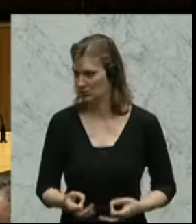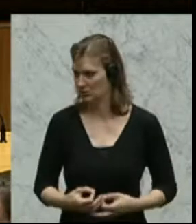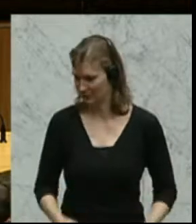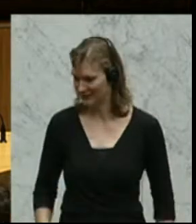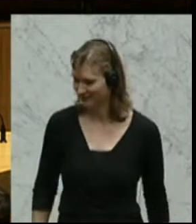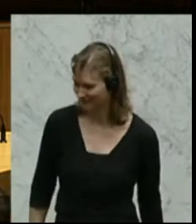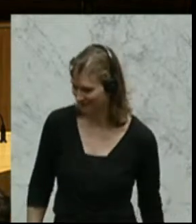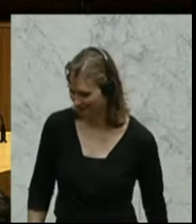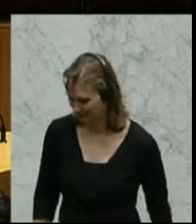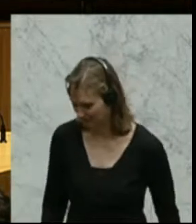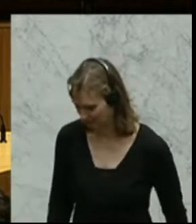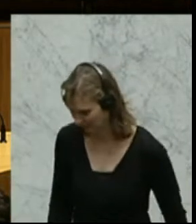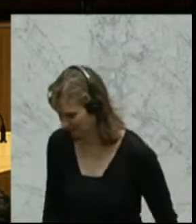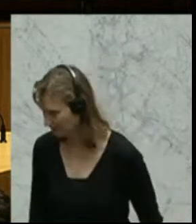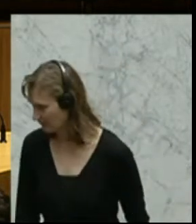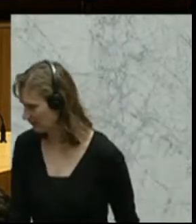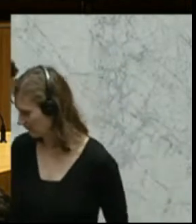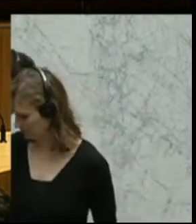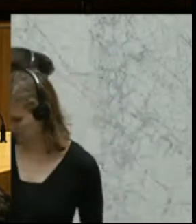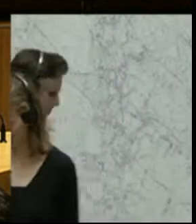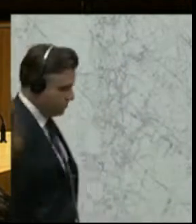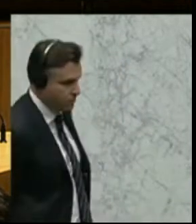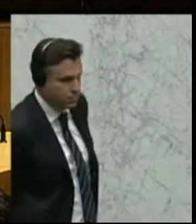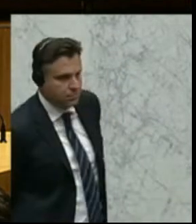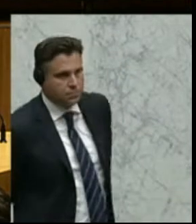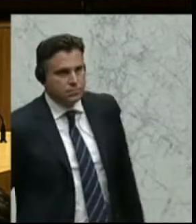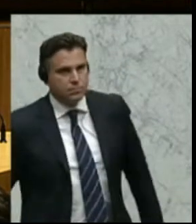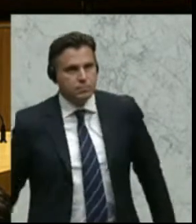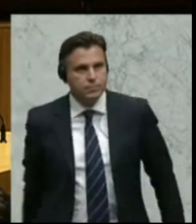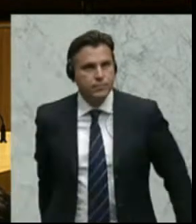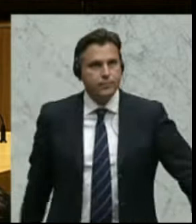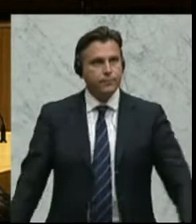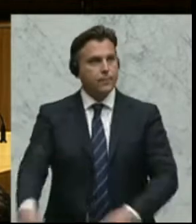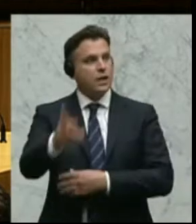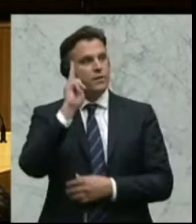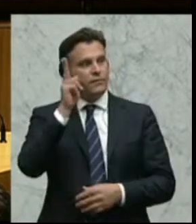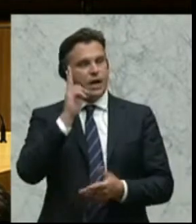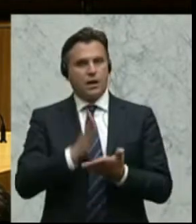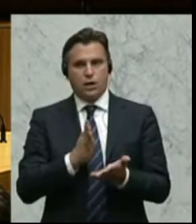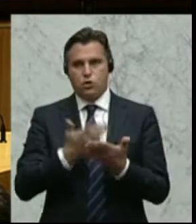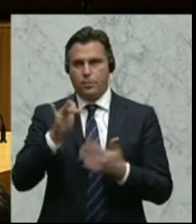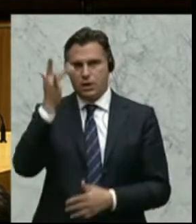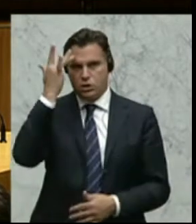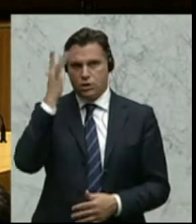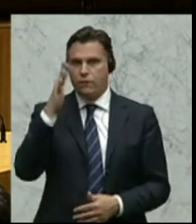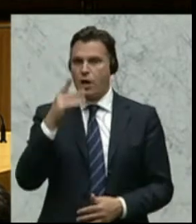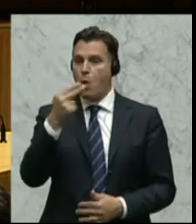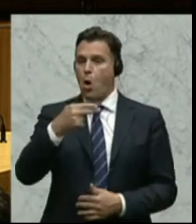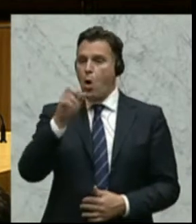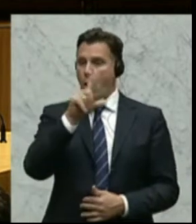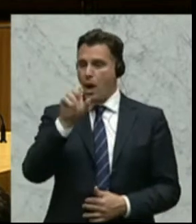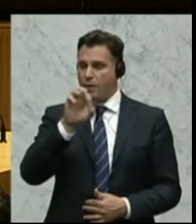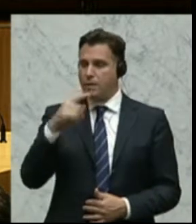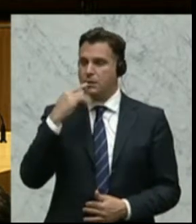Aber selbst dort, selbst in Frankreich, ist man schon gescheiter geworden. Hollande hat erkannt, dass er mit seiner Millionärssteuer kläglich gescheitert